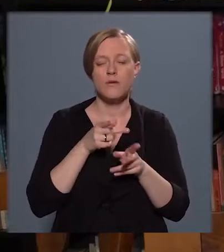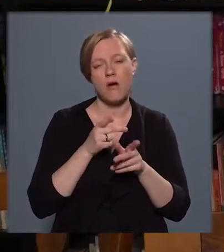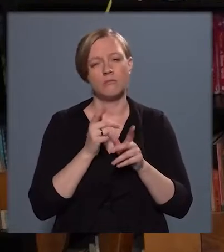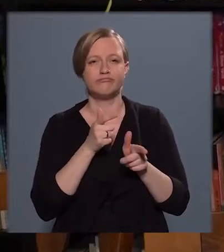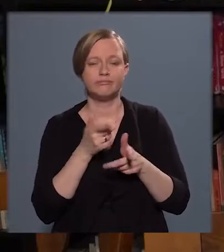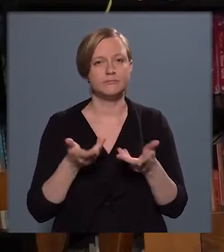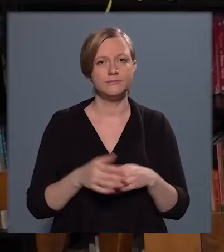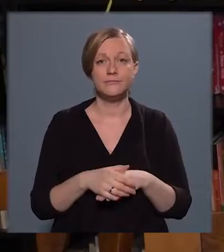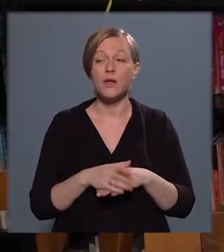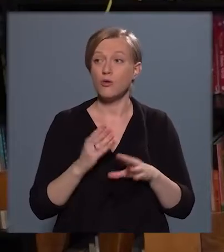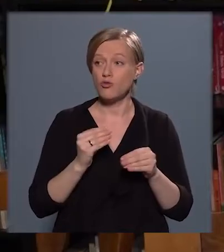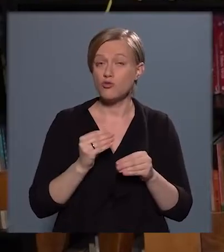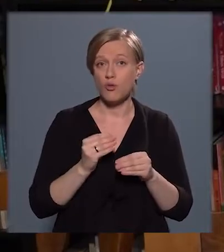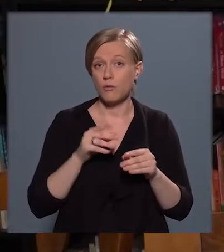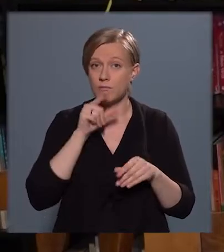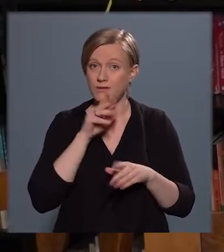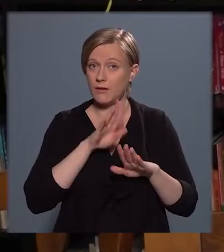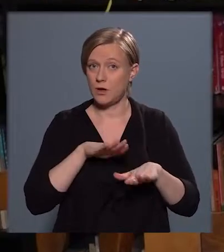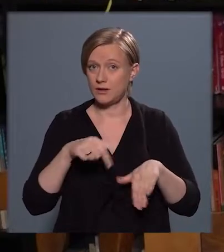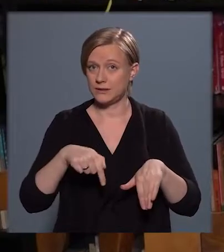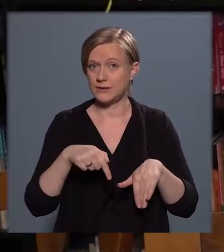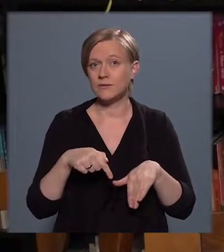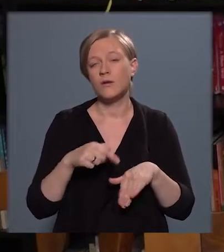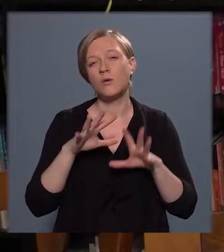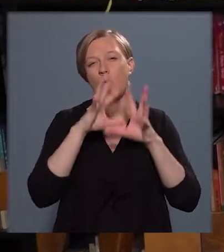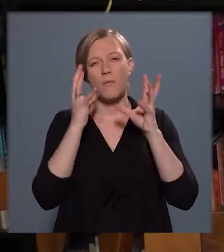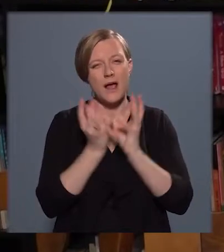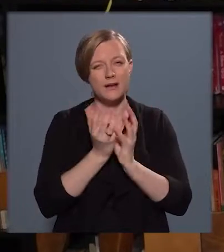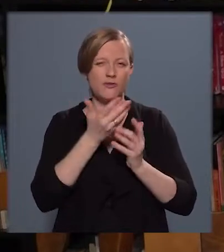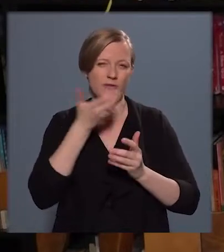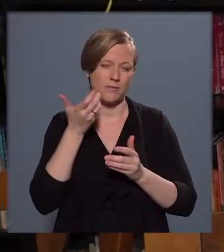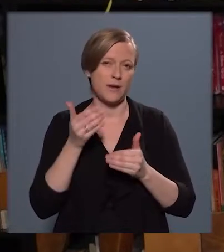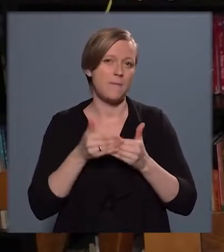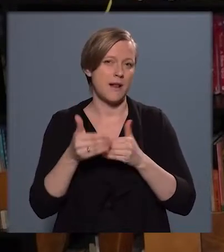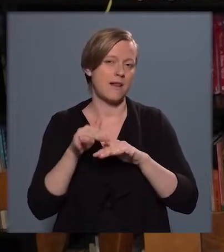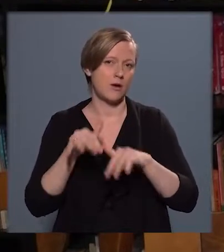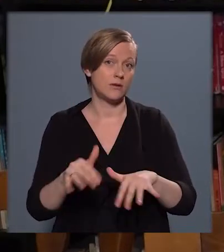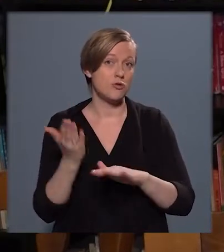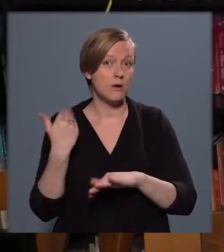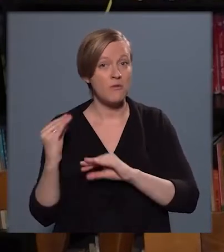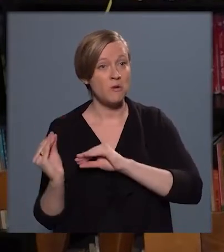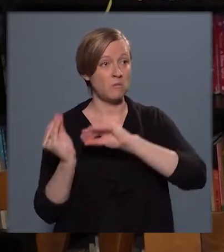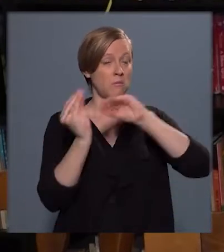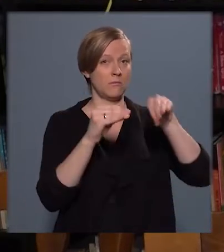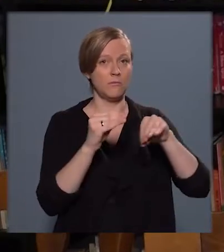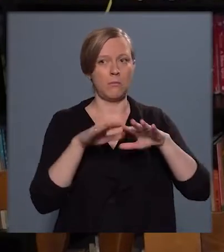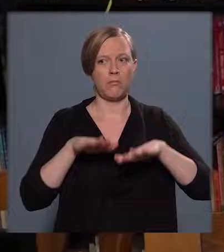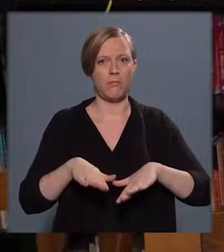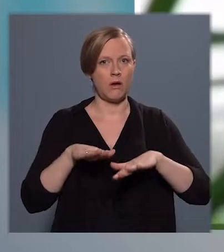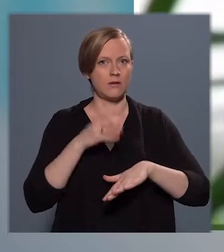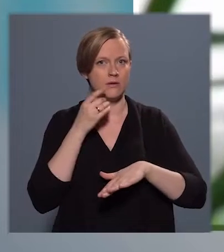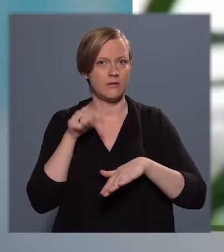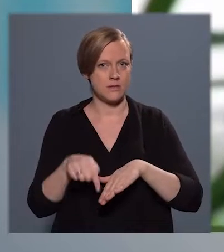sok madár marad mostanában itthon, hiszen a globális felmelegedésnek az egyik mellékhatása, hogy korábban költöző madarak egyre hosszabb időt